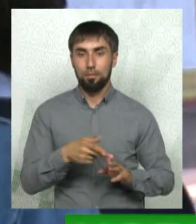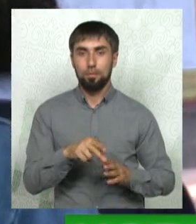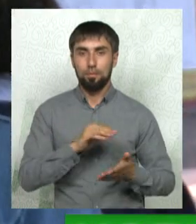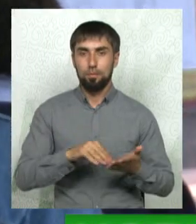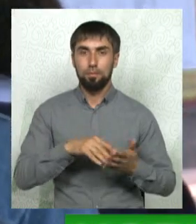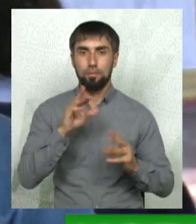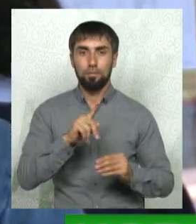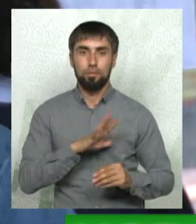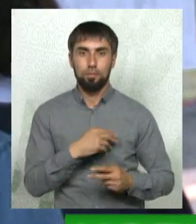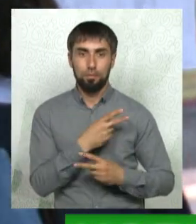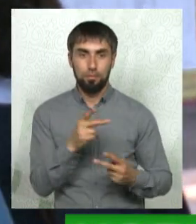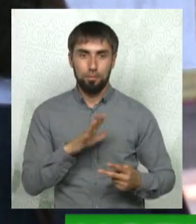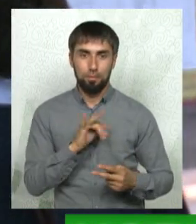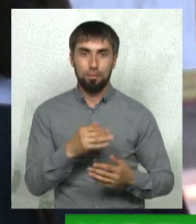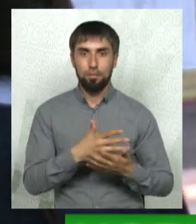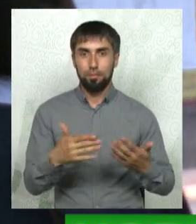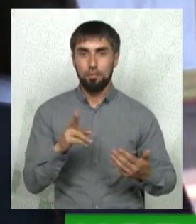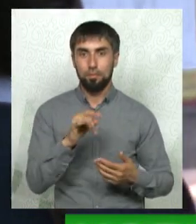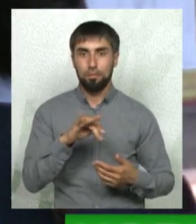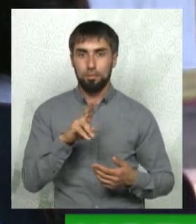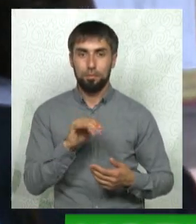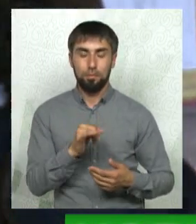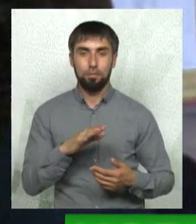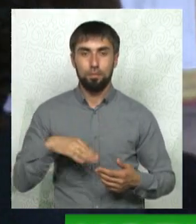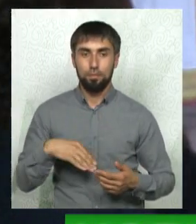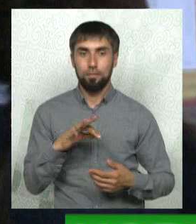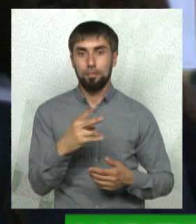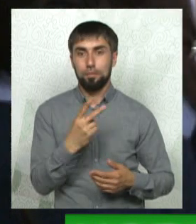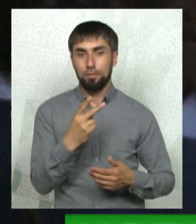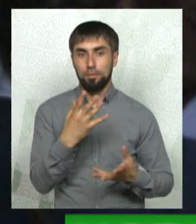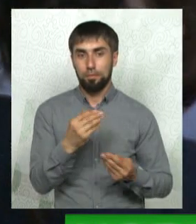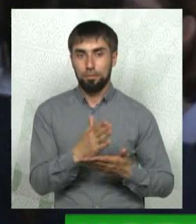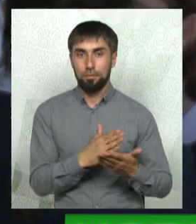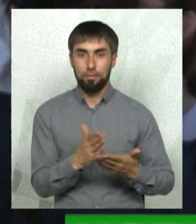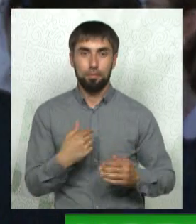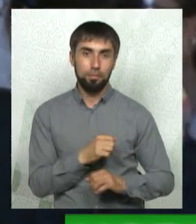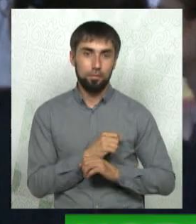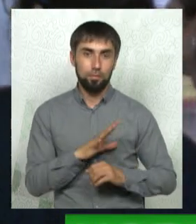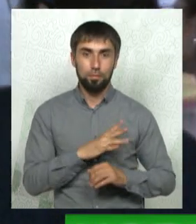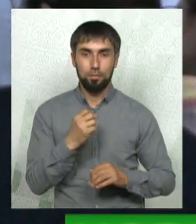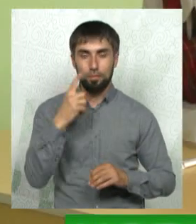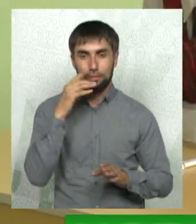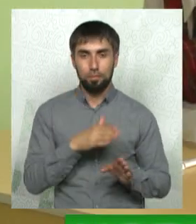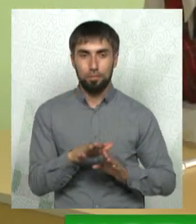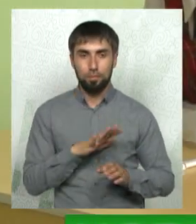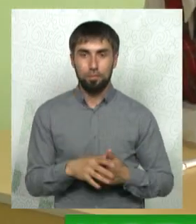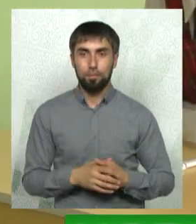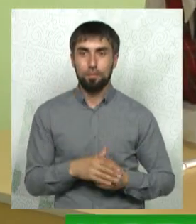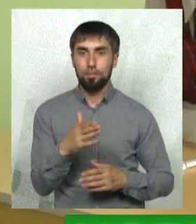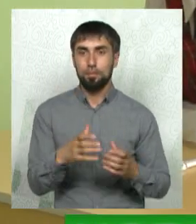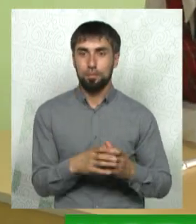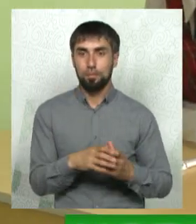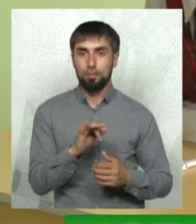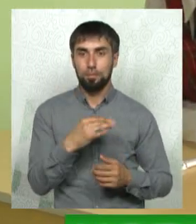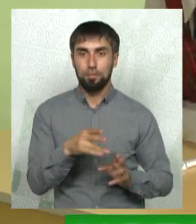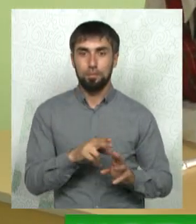что видела, смотрела разные картинки, и потом во второй половине дня я просто отдыхала, чтобы не забивать свою голову. Состоит устная